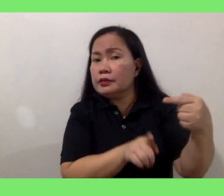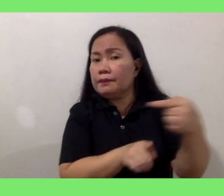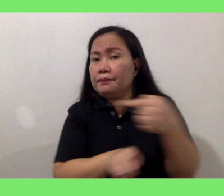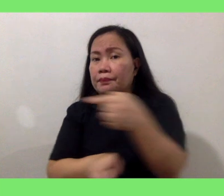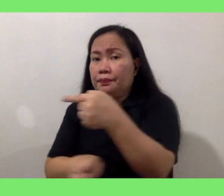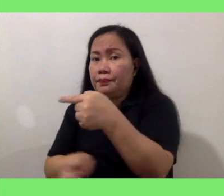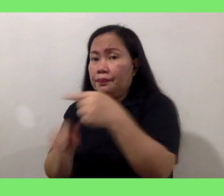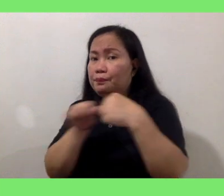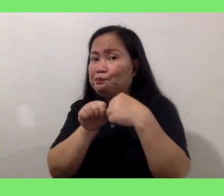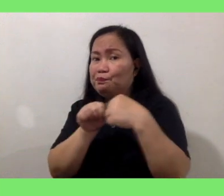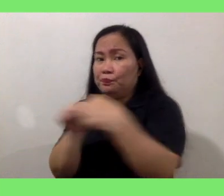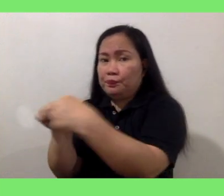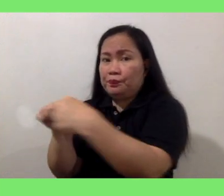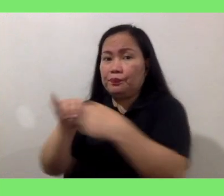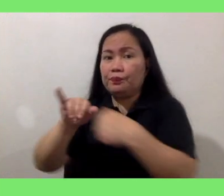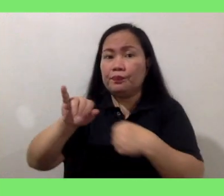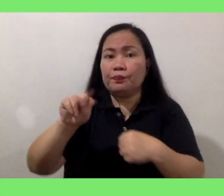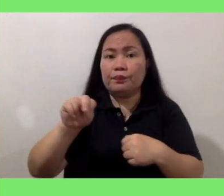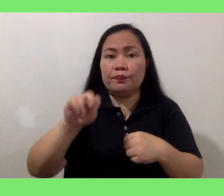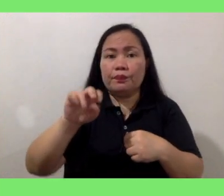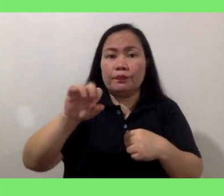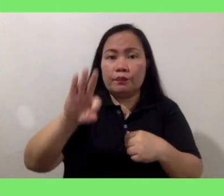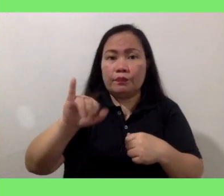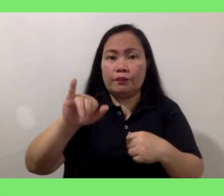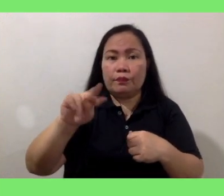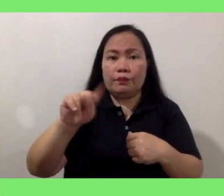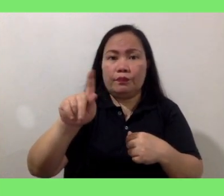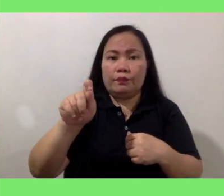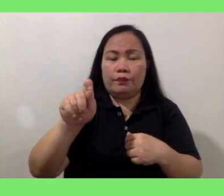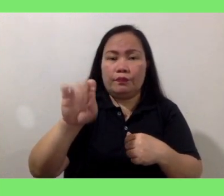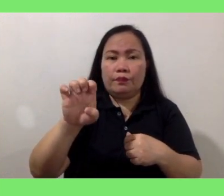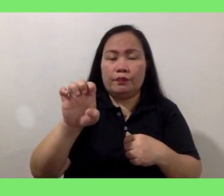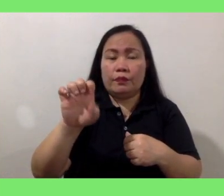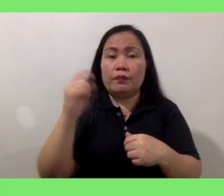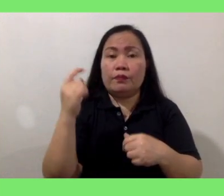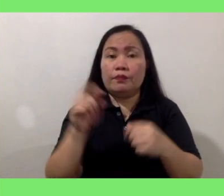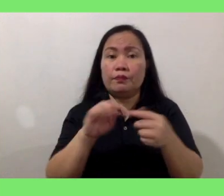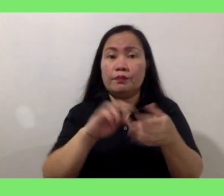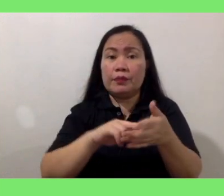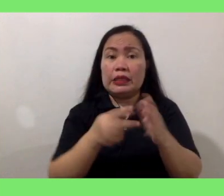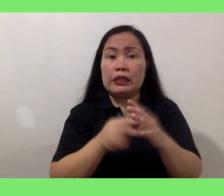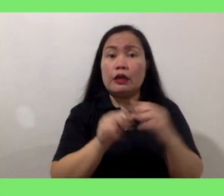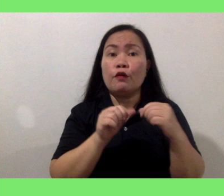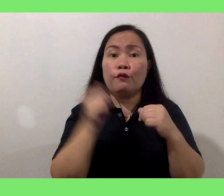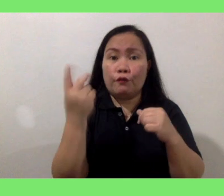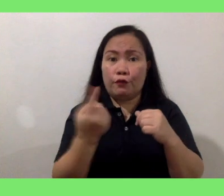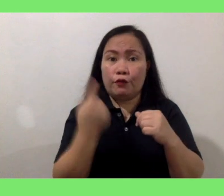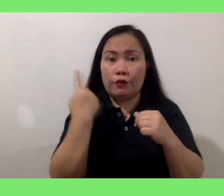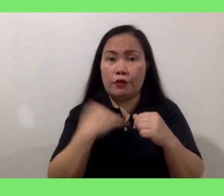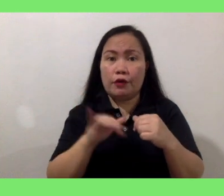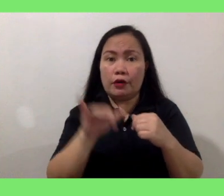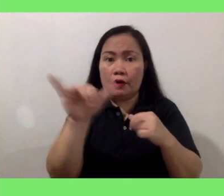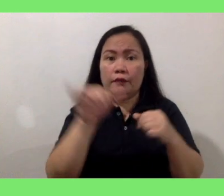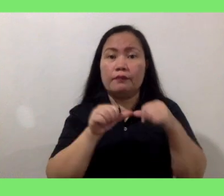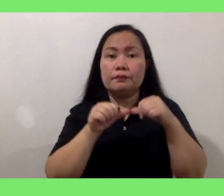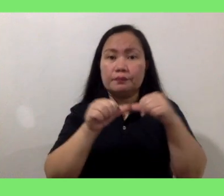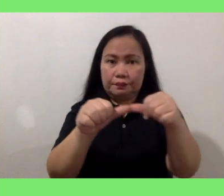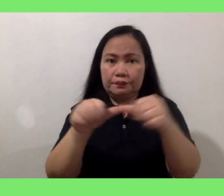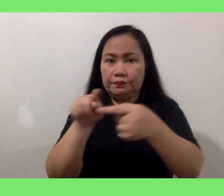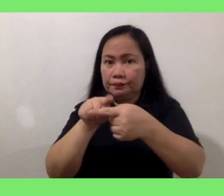papunta siya sa infinite direction. So, isang endpoint and extending in only one